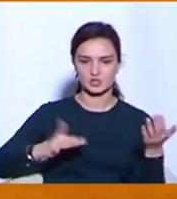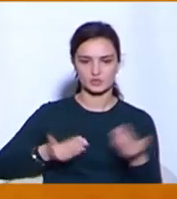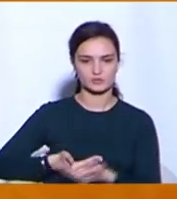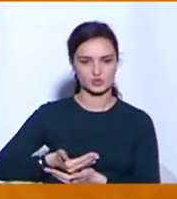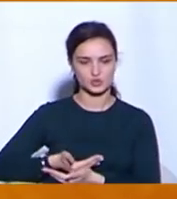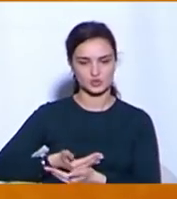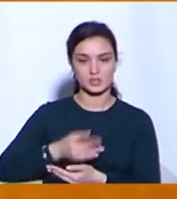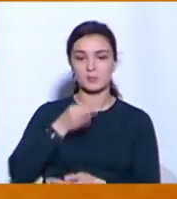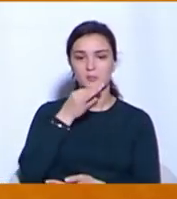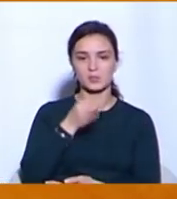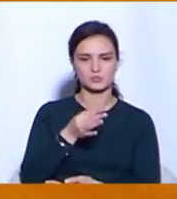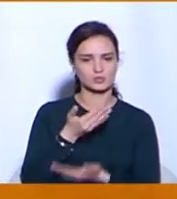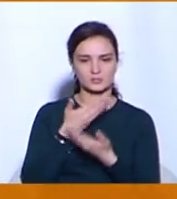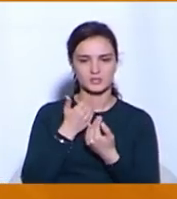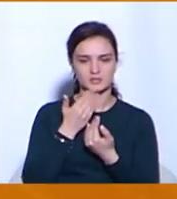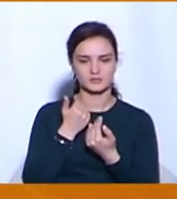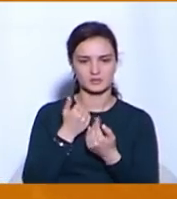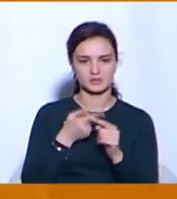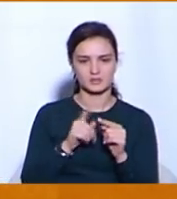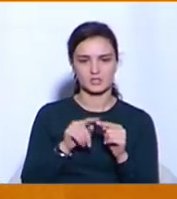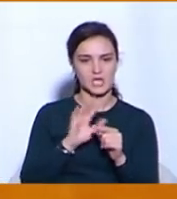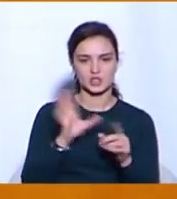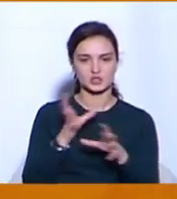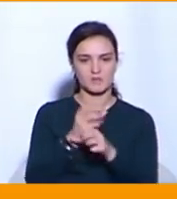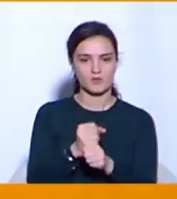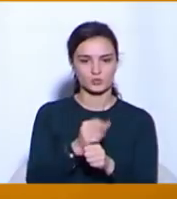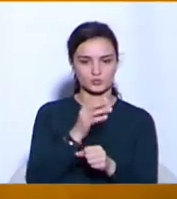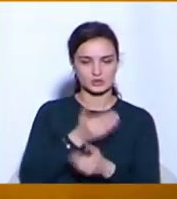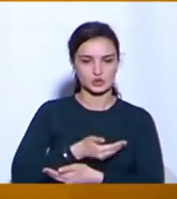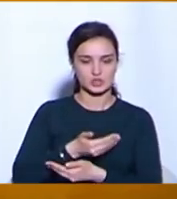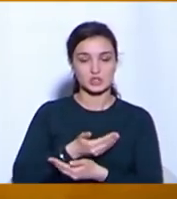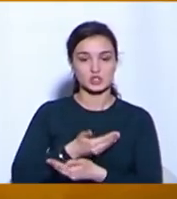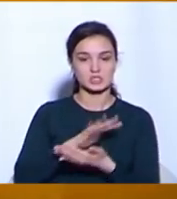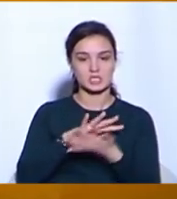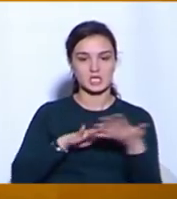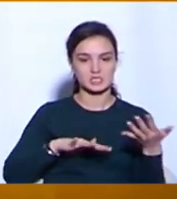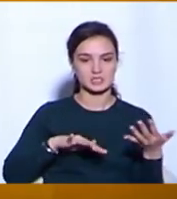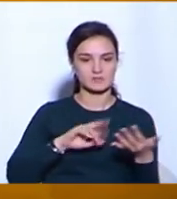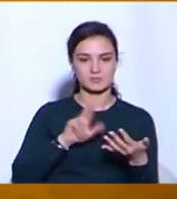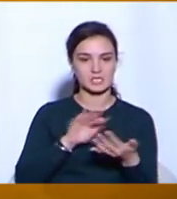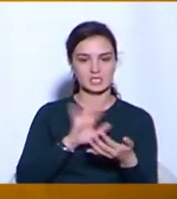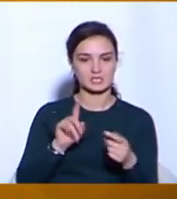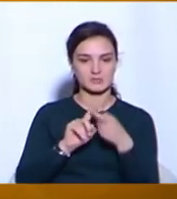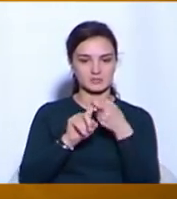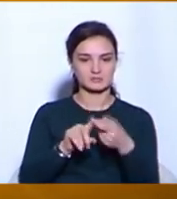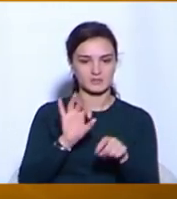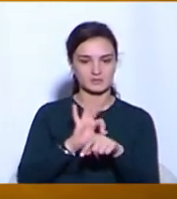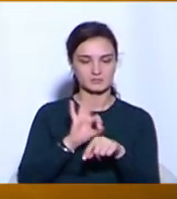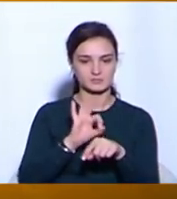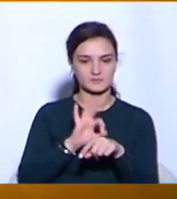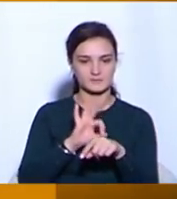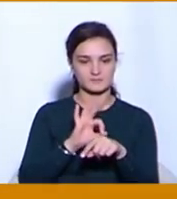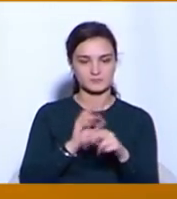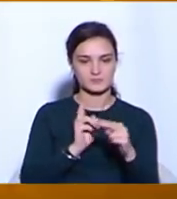სიცოცხლე? პასუხი კი მარტივია: არ შევამოკლოთ იგი. სიცოცხლის განხანგრძლივება და არაგადამდებ